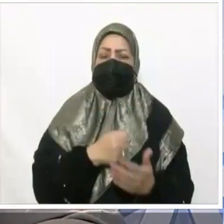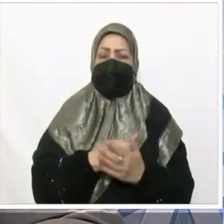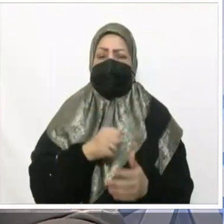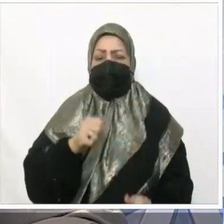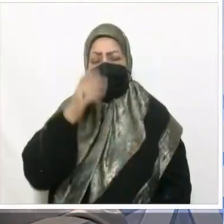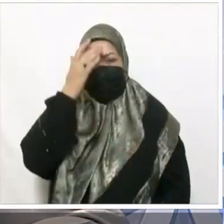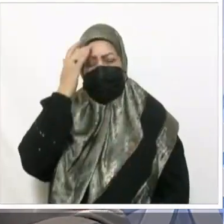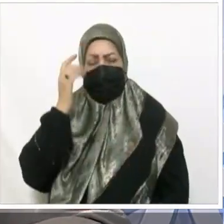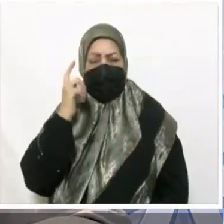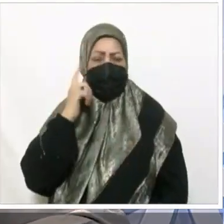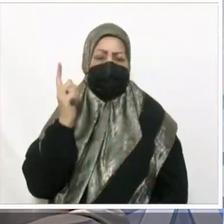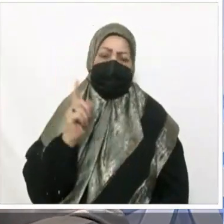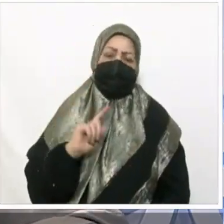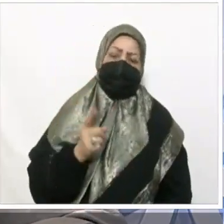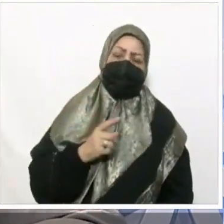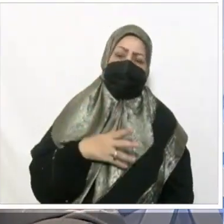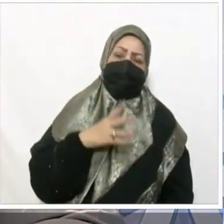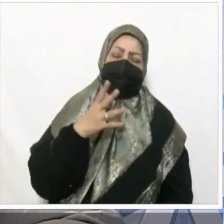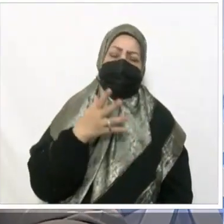021-366-1101،